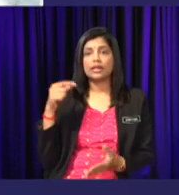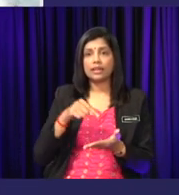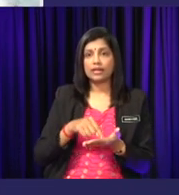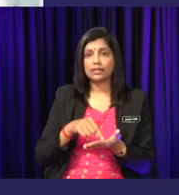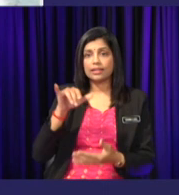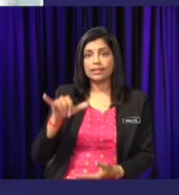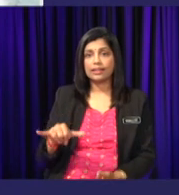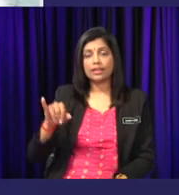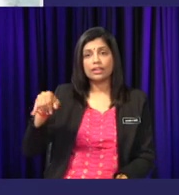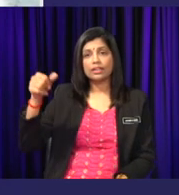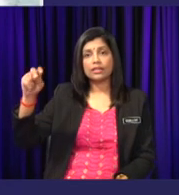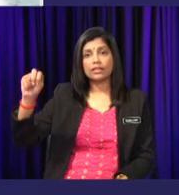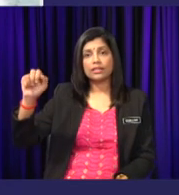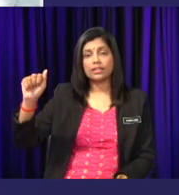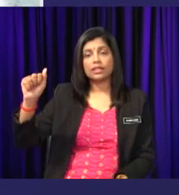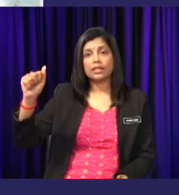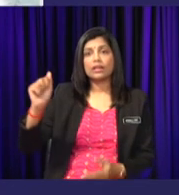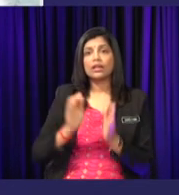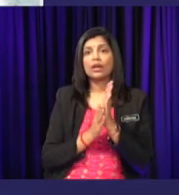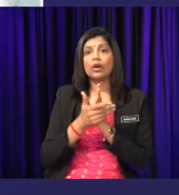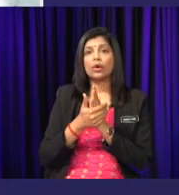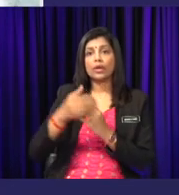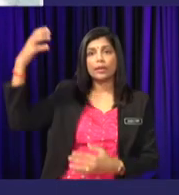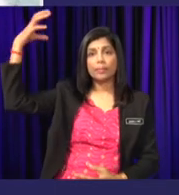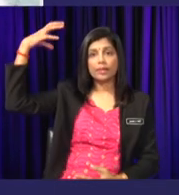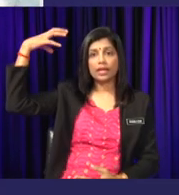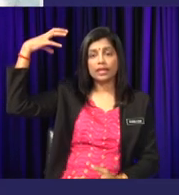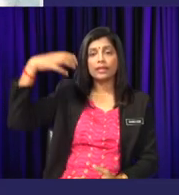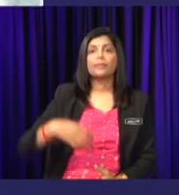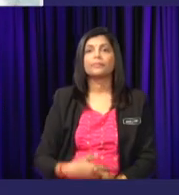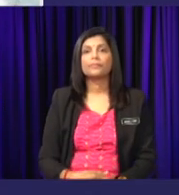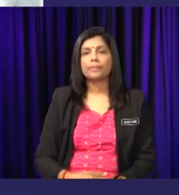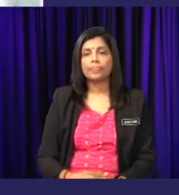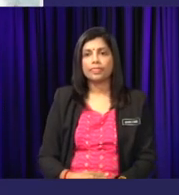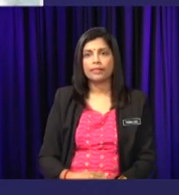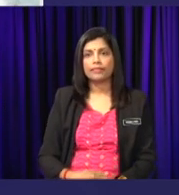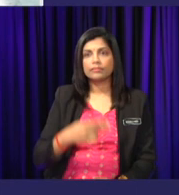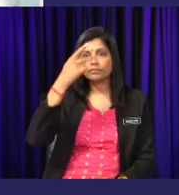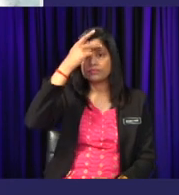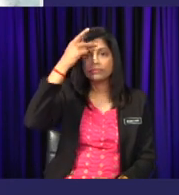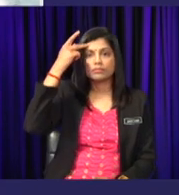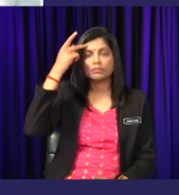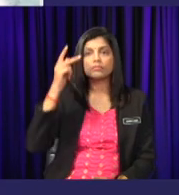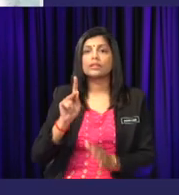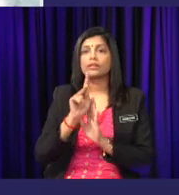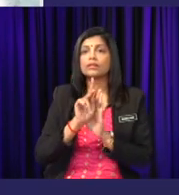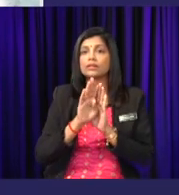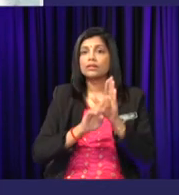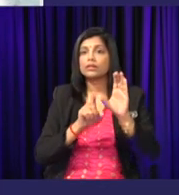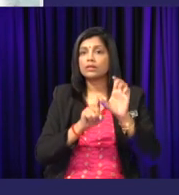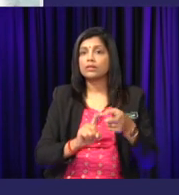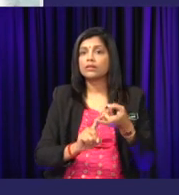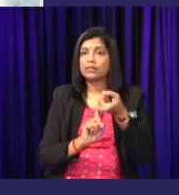Sinar dan matahari hal ini dikatakan demikian karena kebergantungan terhadap sumber